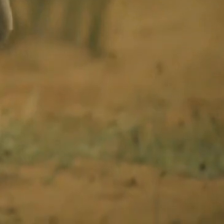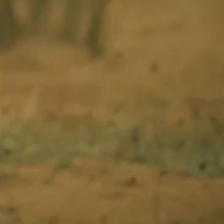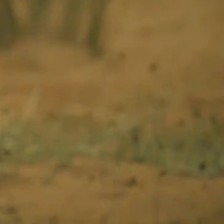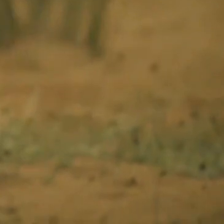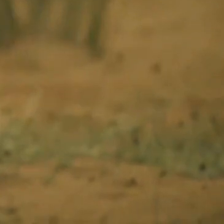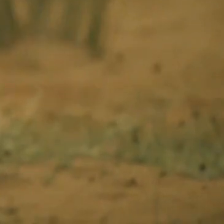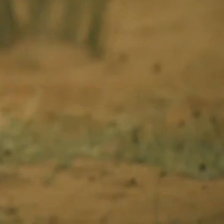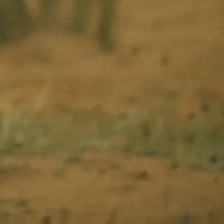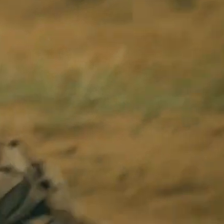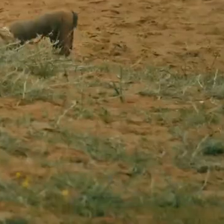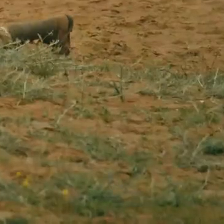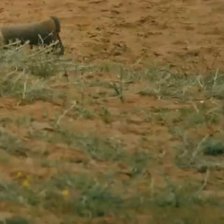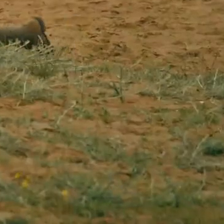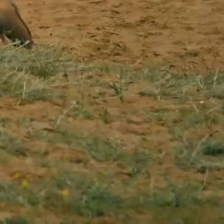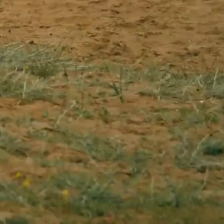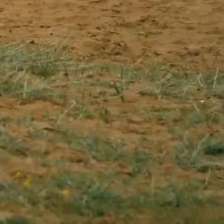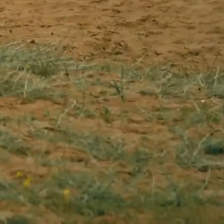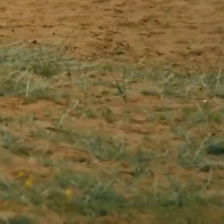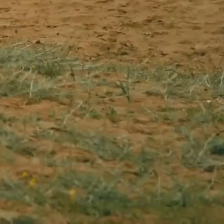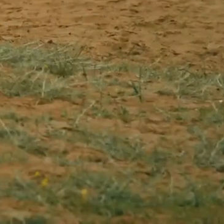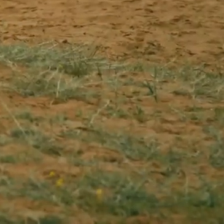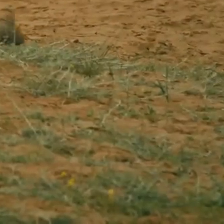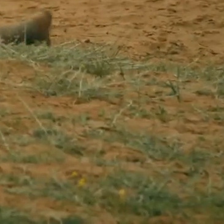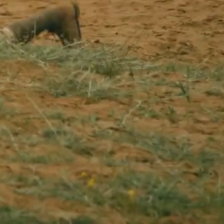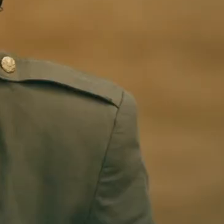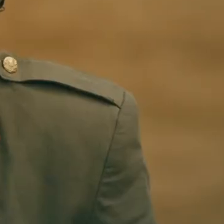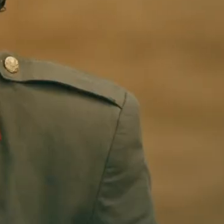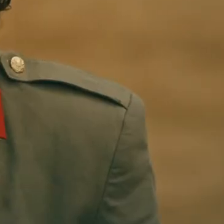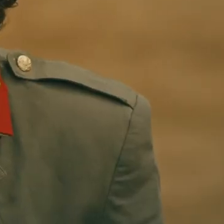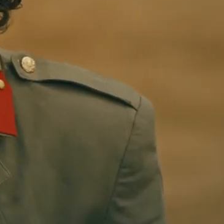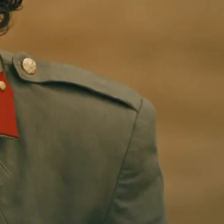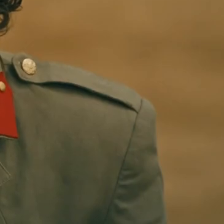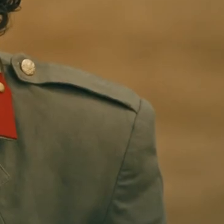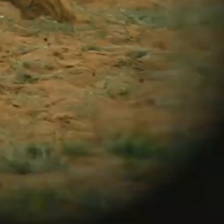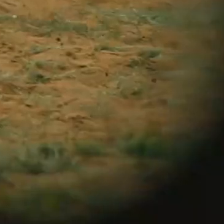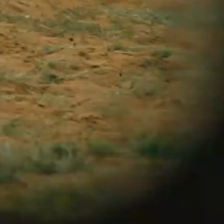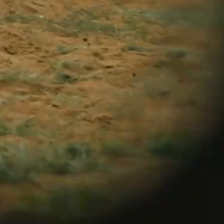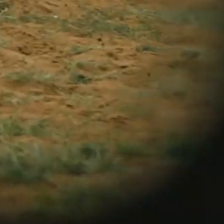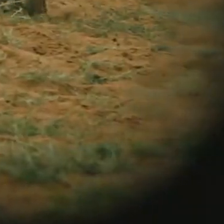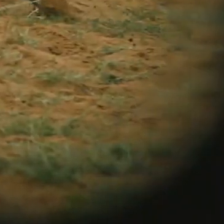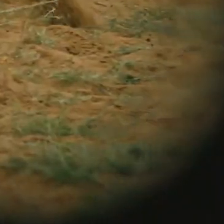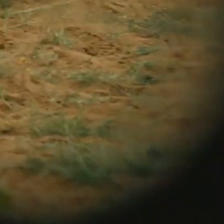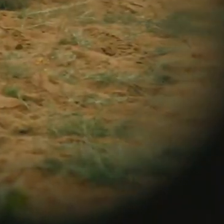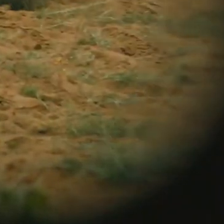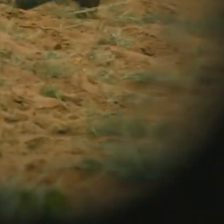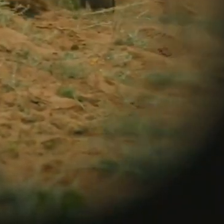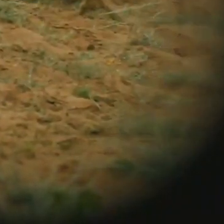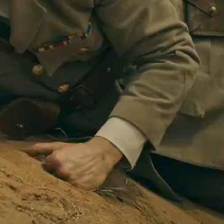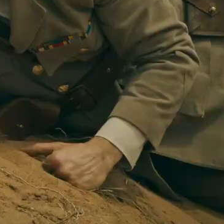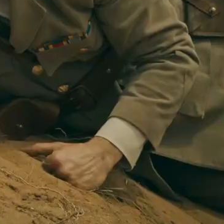ve boğaz kesme işareti yaptı. Komutu alan asker elinde bıçakla sürünerek ilerlemeye başladı.